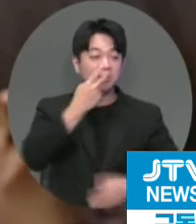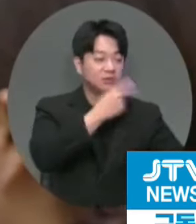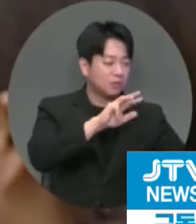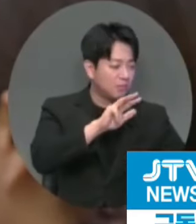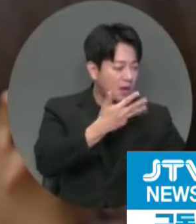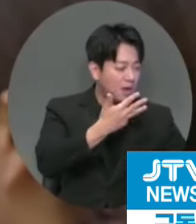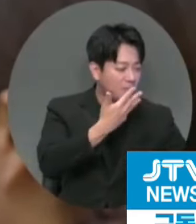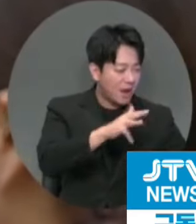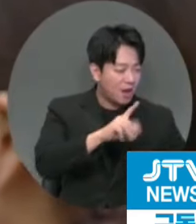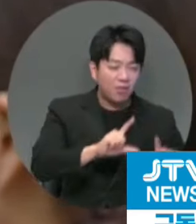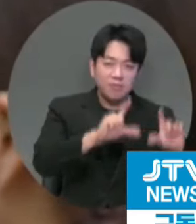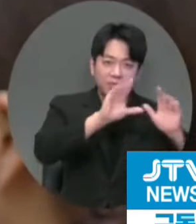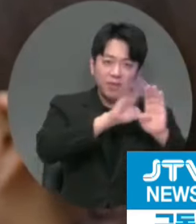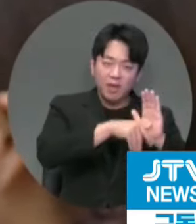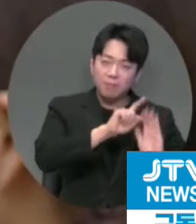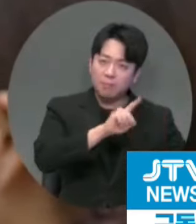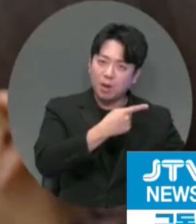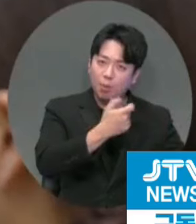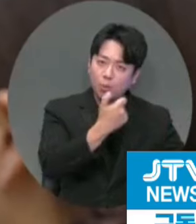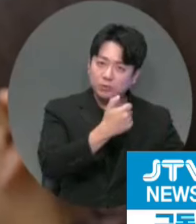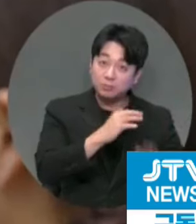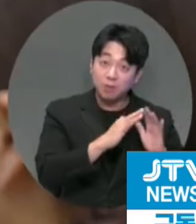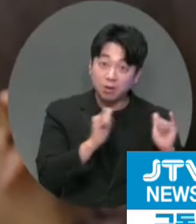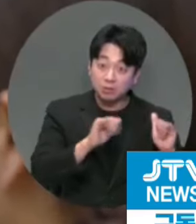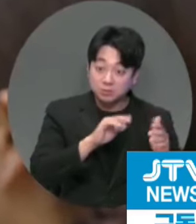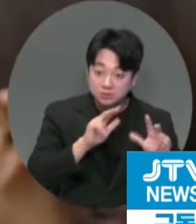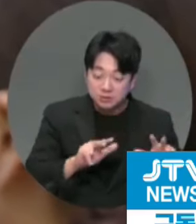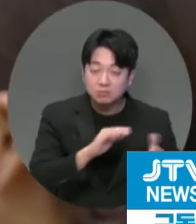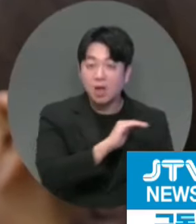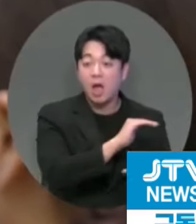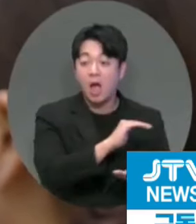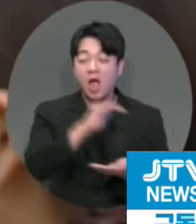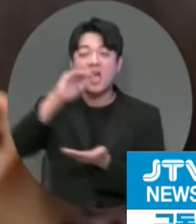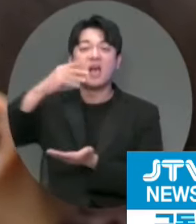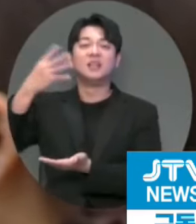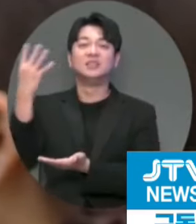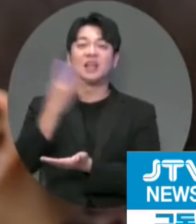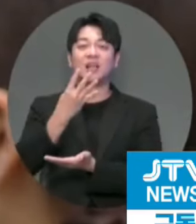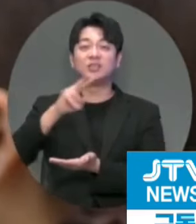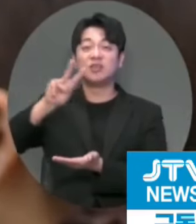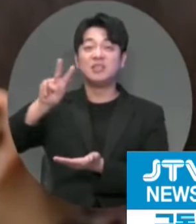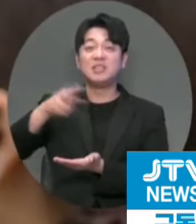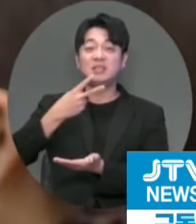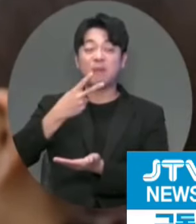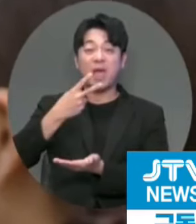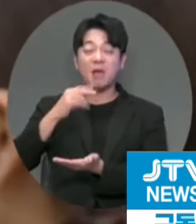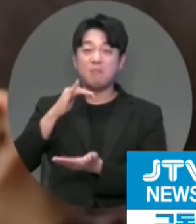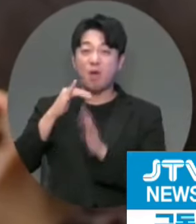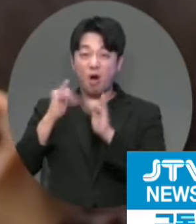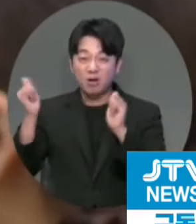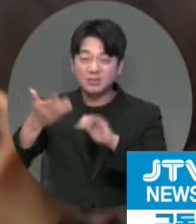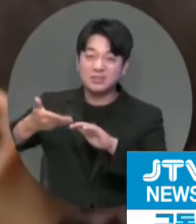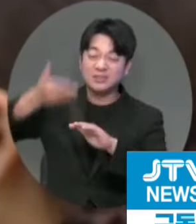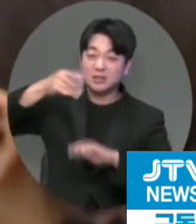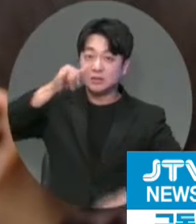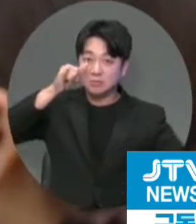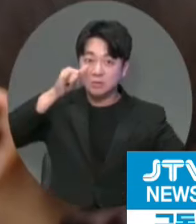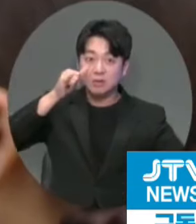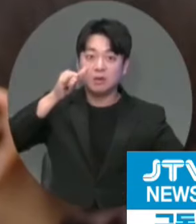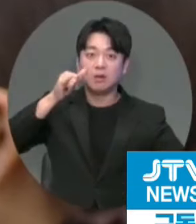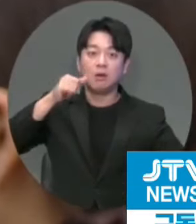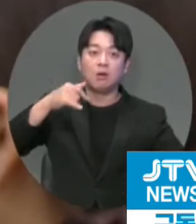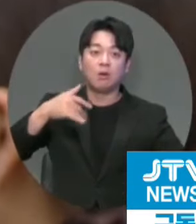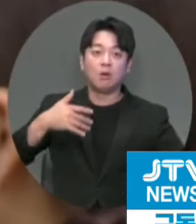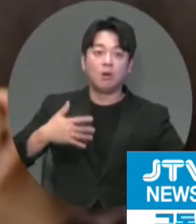151명이었는데 지금 올해 8월 기준으로 4,270명입니다. 28배가 증가했습니다. 표로 보고